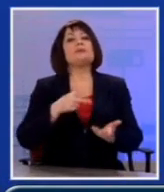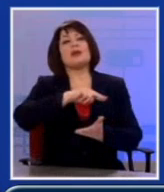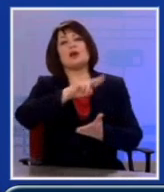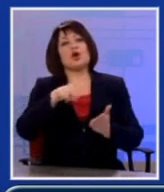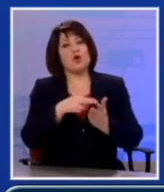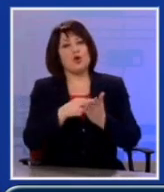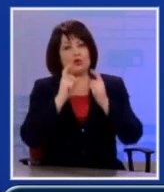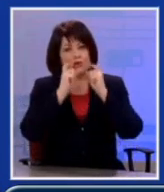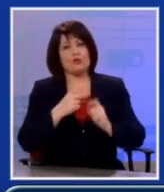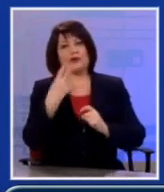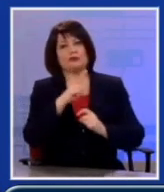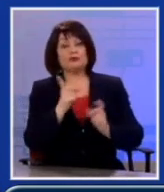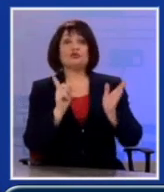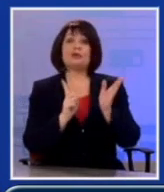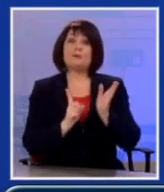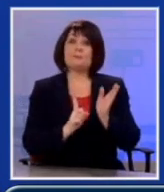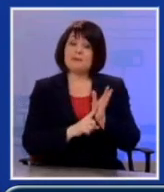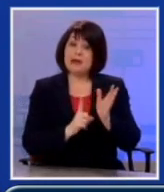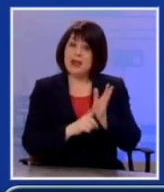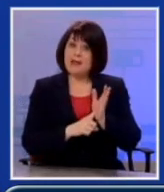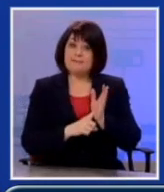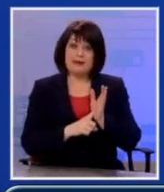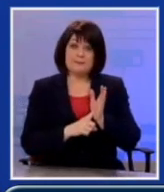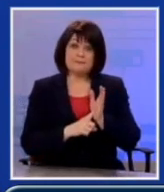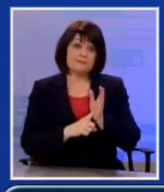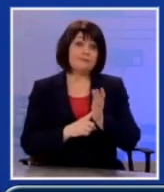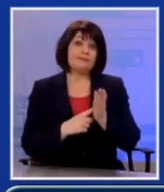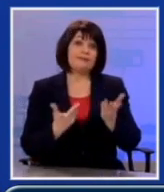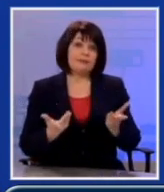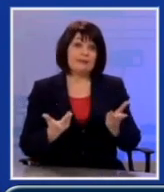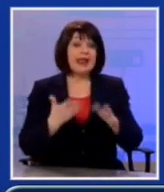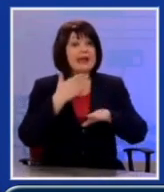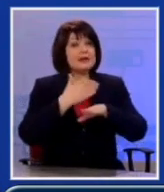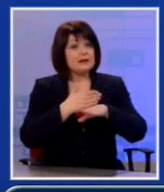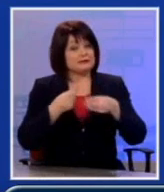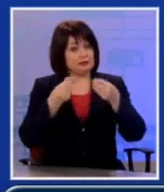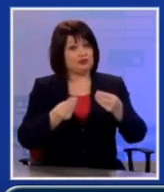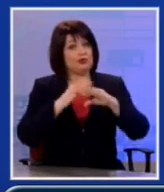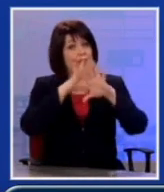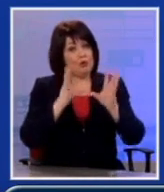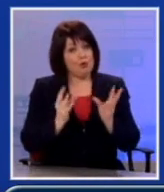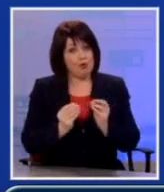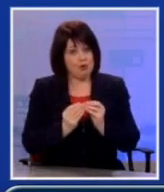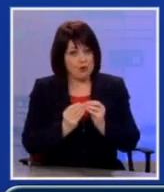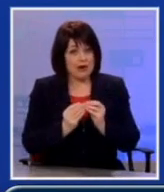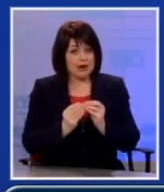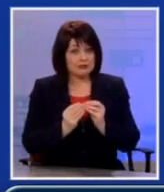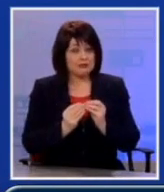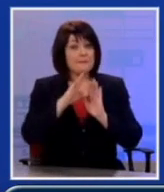στο κοινοβουλευτικό τους καθήκον θα πρέπει να απολαμβάνουν όλες εκείνες τις εγγυήσεις που